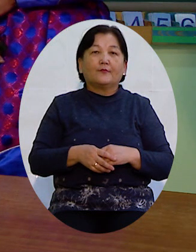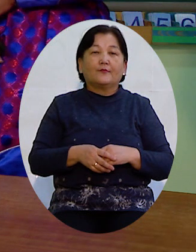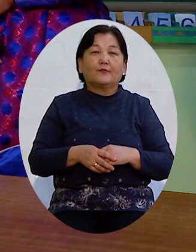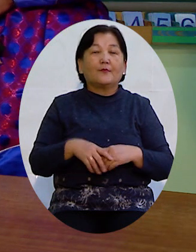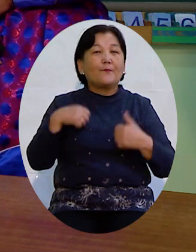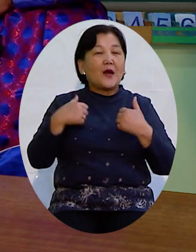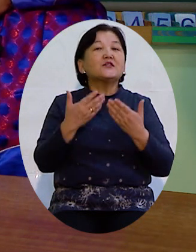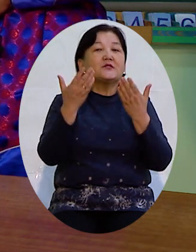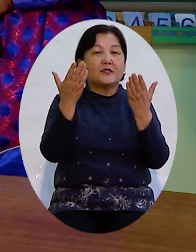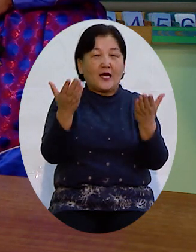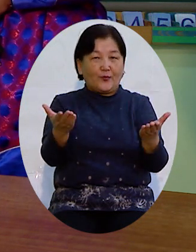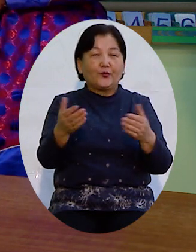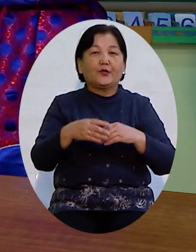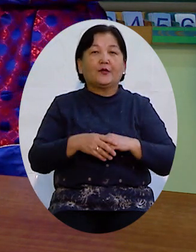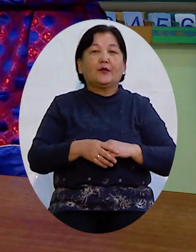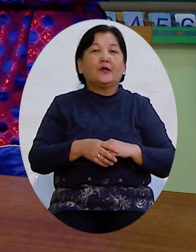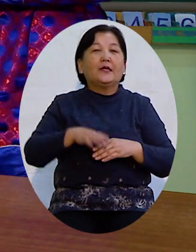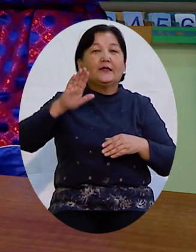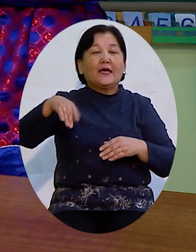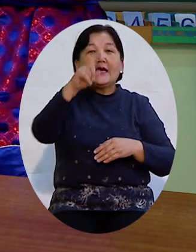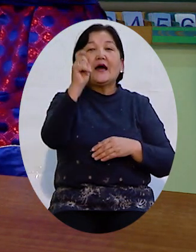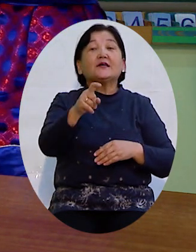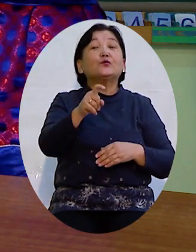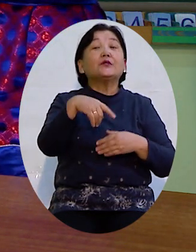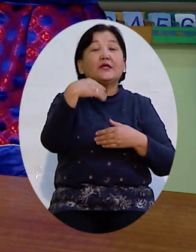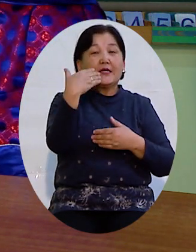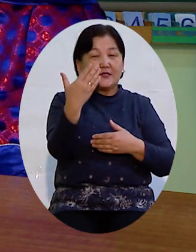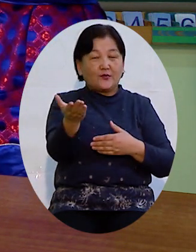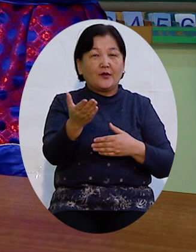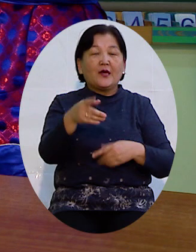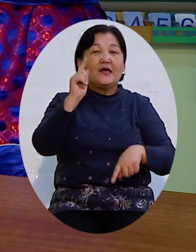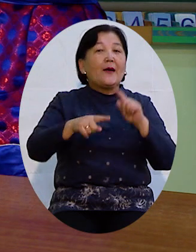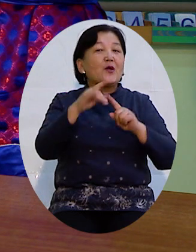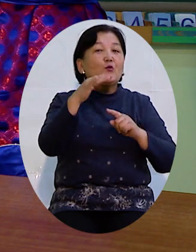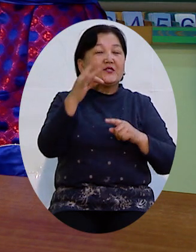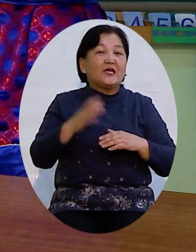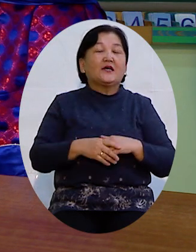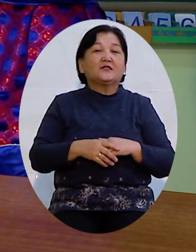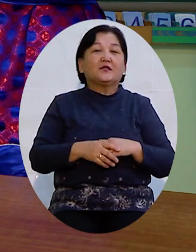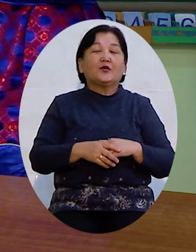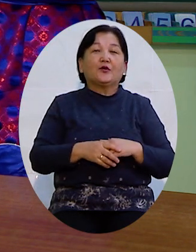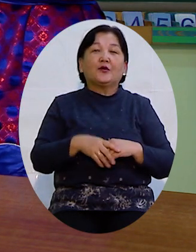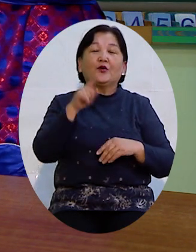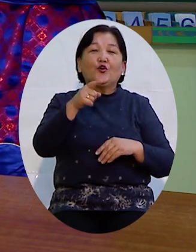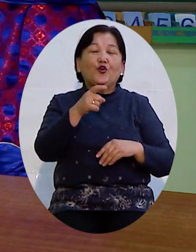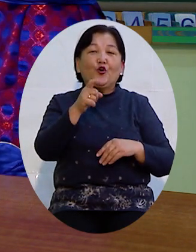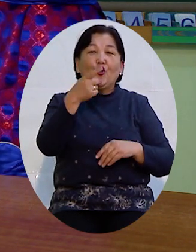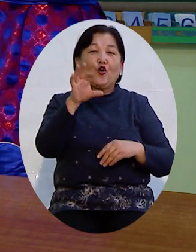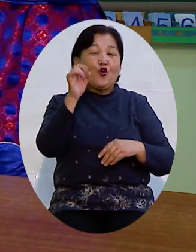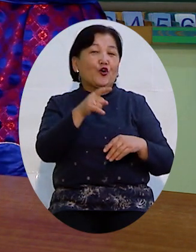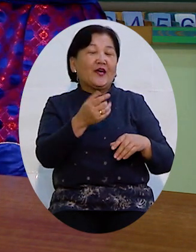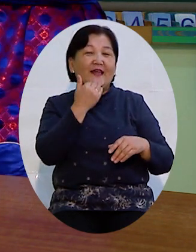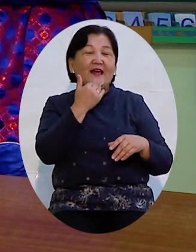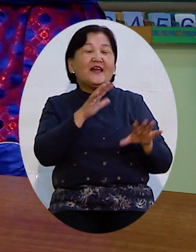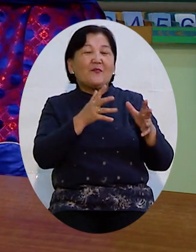За багш нь та бүхэнд дараах асуултыг тавья. Ямар учраас хүмүүс хөх инээдээ барж